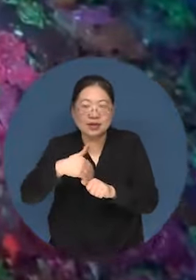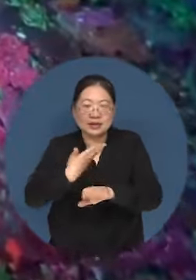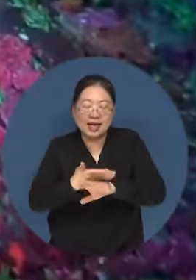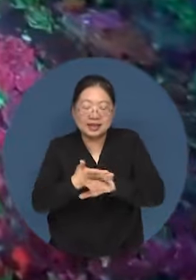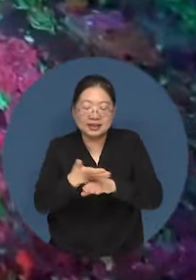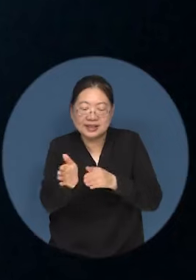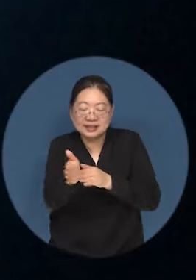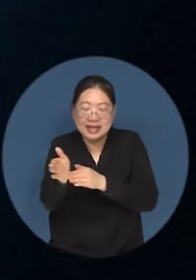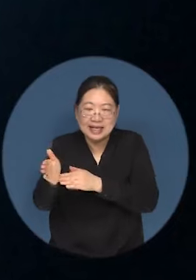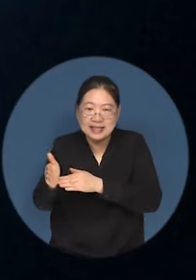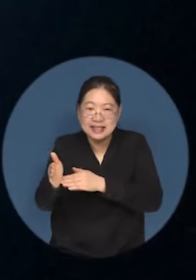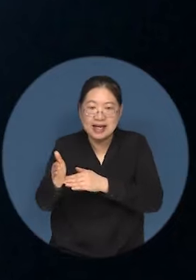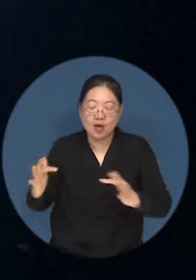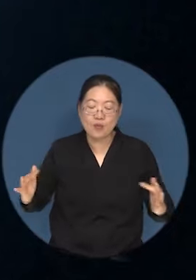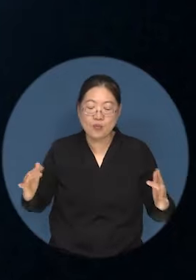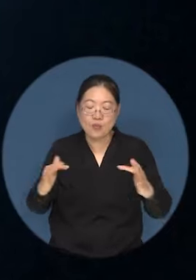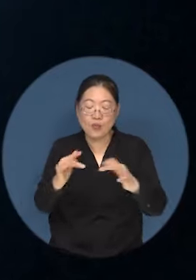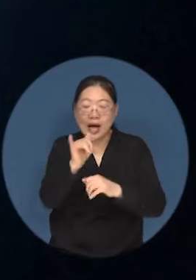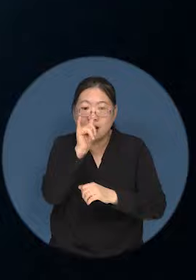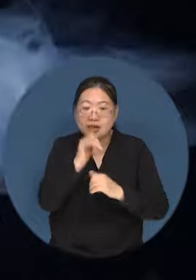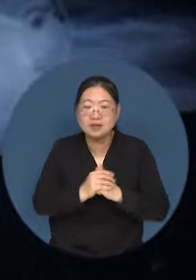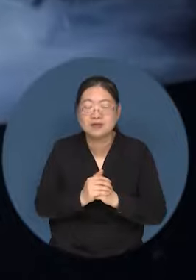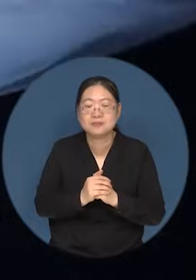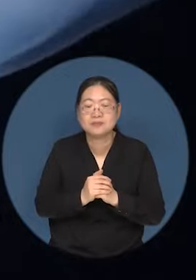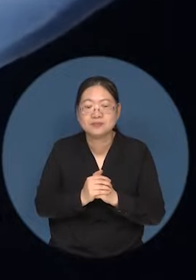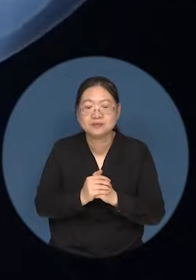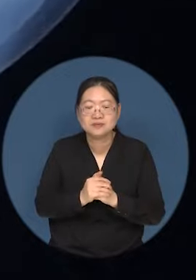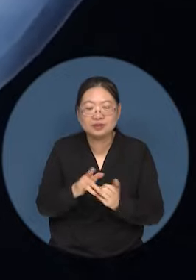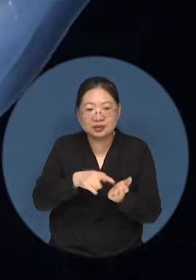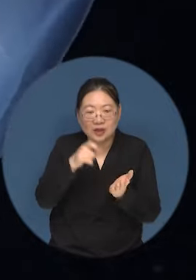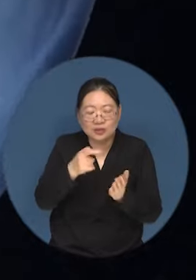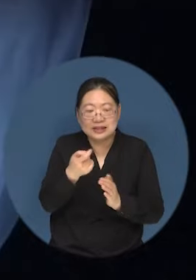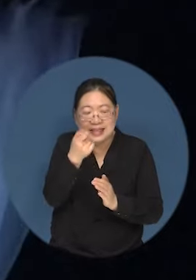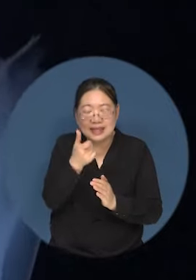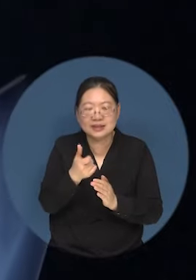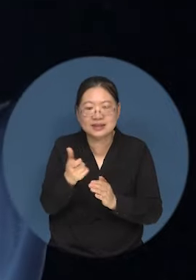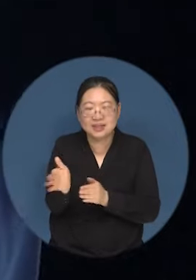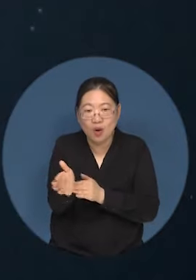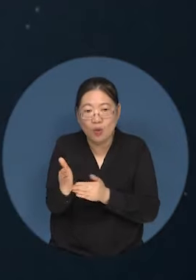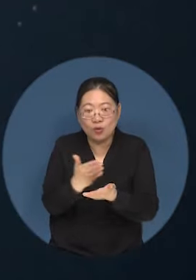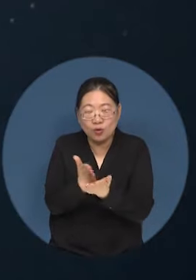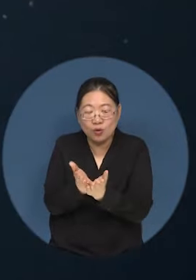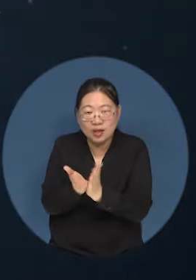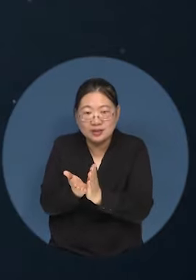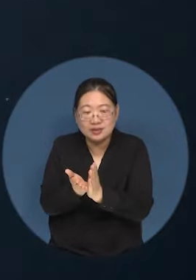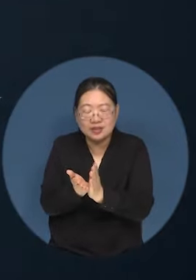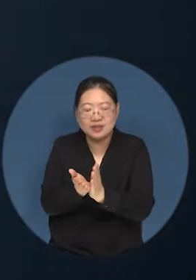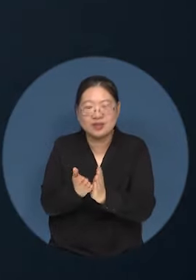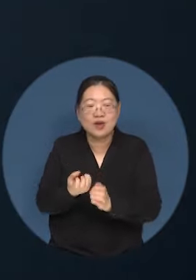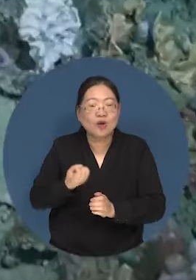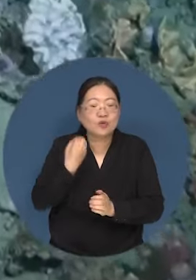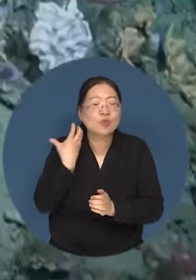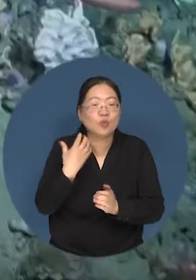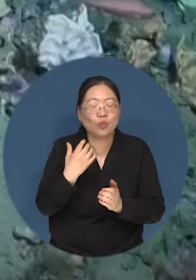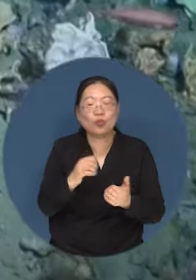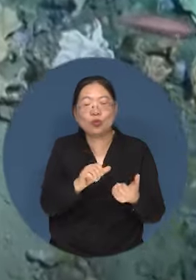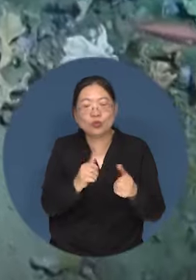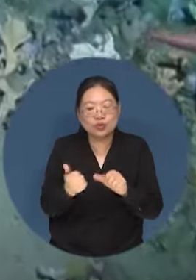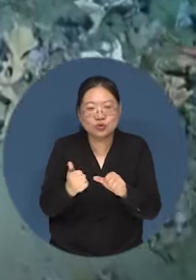먹고 사는 뭐 새우나 그 작은 어류들이 이제 고래 사체 주위로 몰려들게